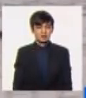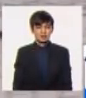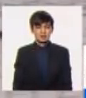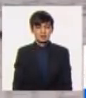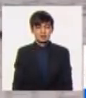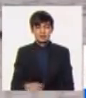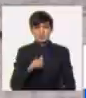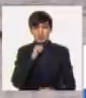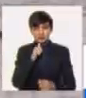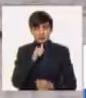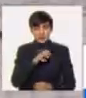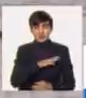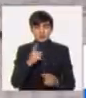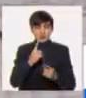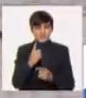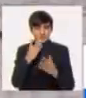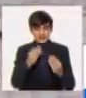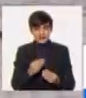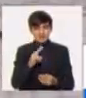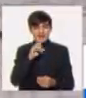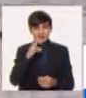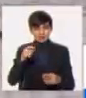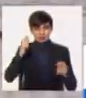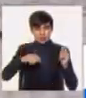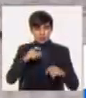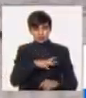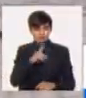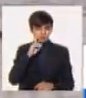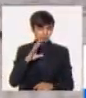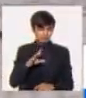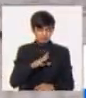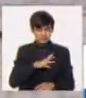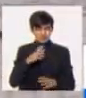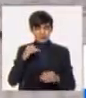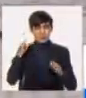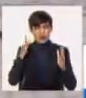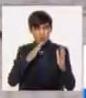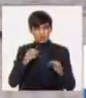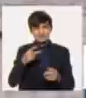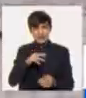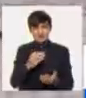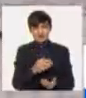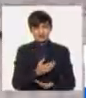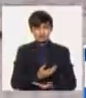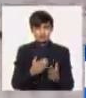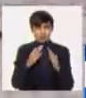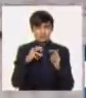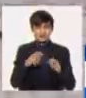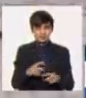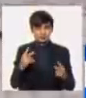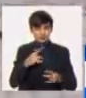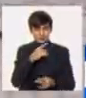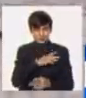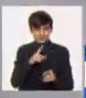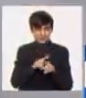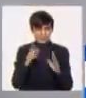В Кустанае первый день карантина выдался дождливым и очень неуютным. Даже погода за то, чтобы жители оставались дома. А в социальных